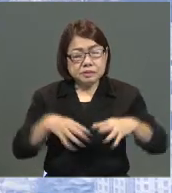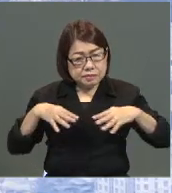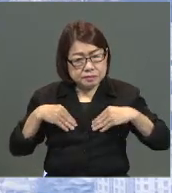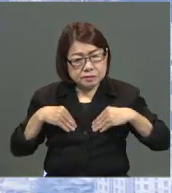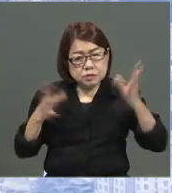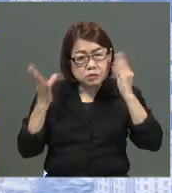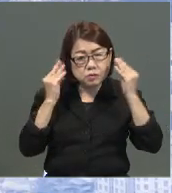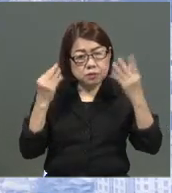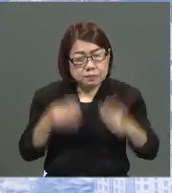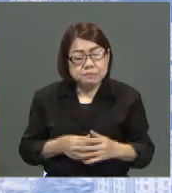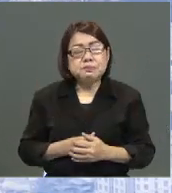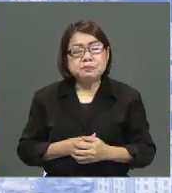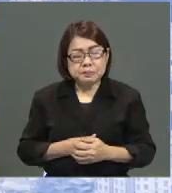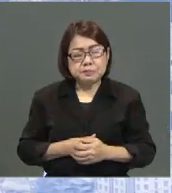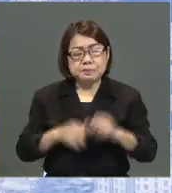หมอเขาแล้วนำไปใช้ในชีวิตประจำวันนำไปทำให้เกิดความสำเร็จและความสำเร็จนั้นก็จะตอบแทนกลับคืนสู่พระสมเด็จของประเทศไทยกราบขอบพระคุณเป็นอย่างสูงครับ